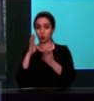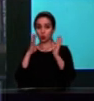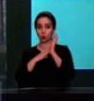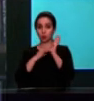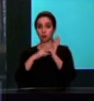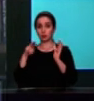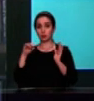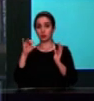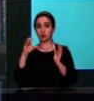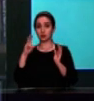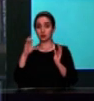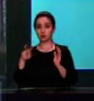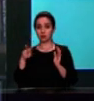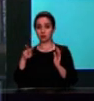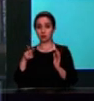9 pikselli